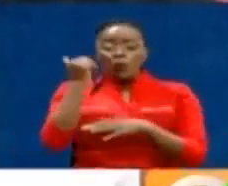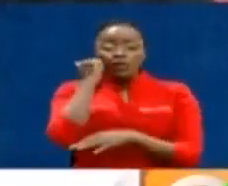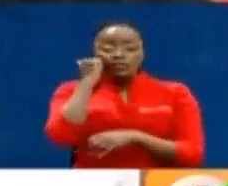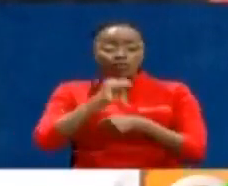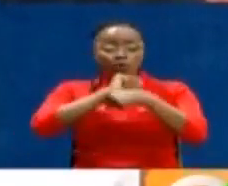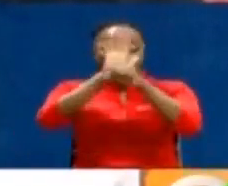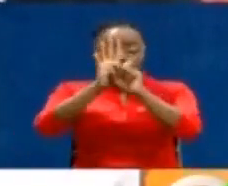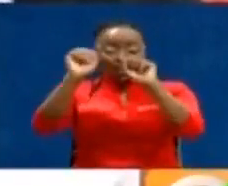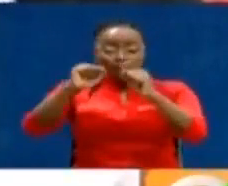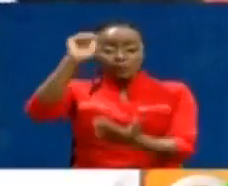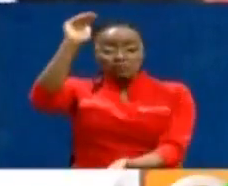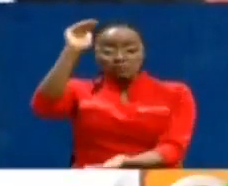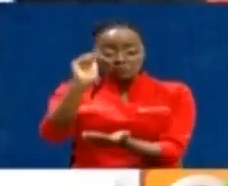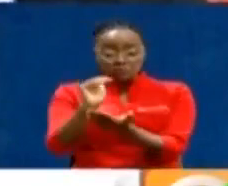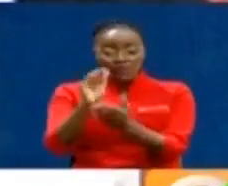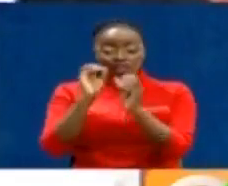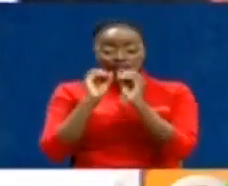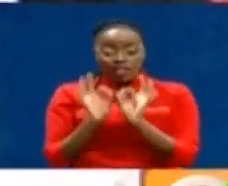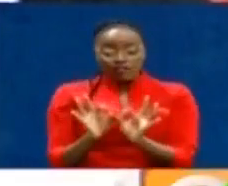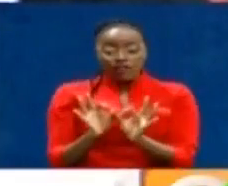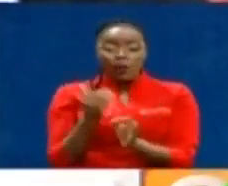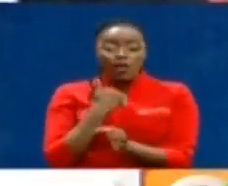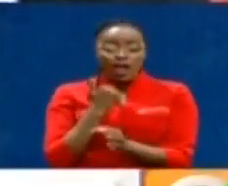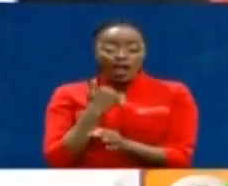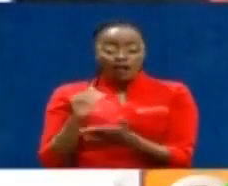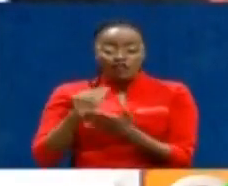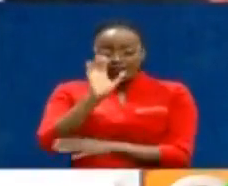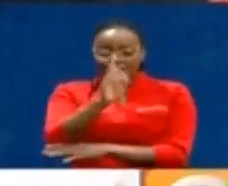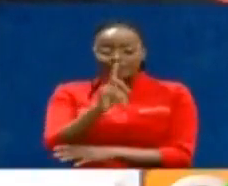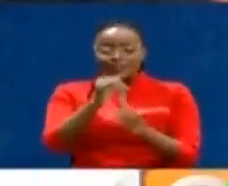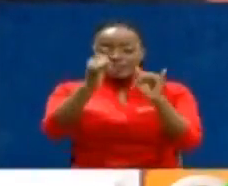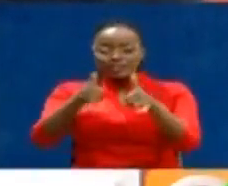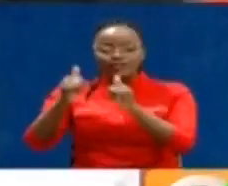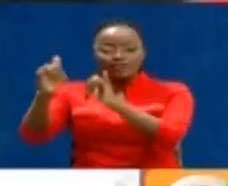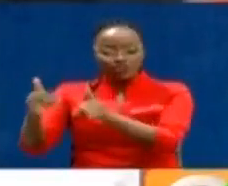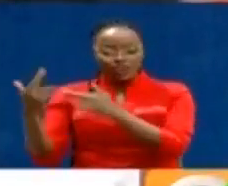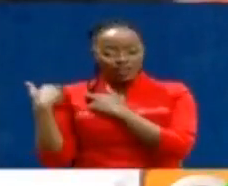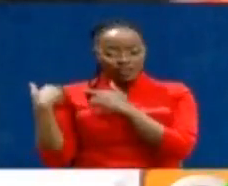maambukizo virusi inaweza kupungua ikiwa tutakuwa na nidhamu za kibinafsi.